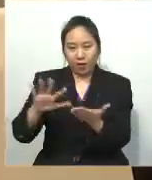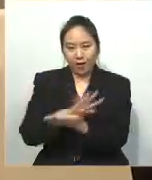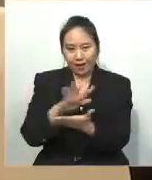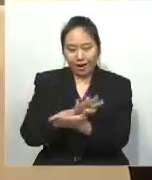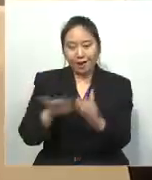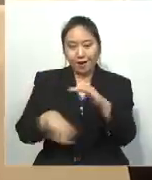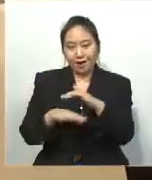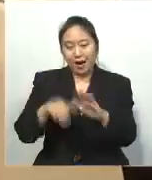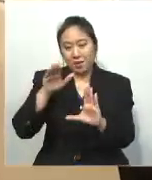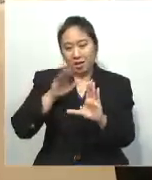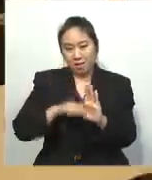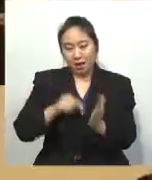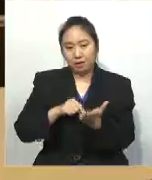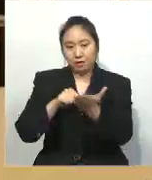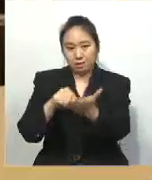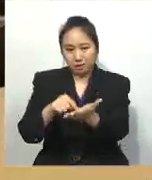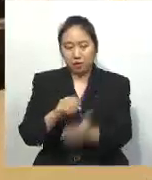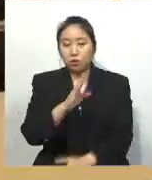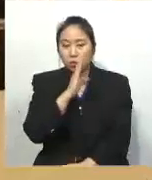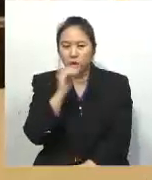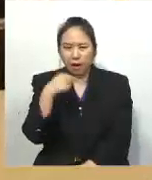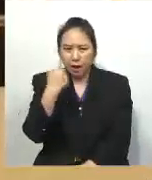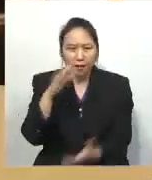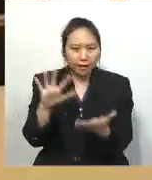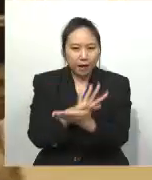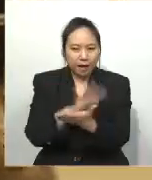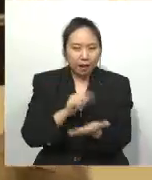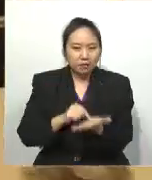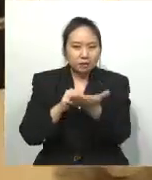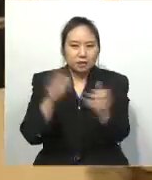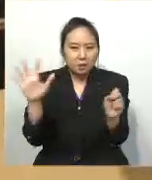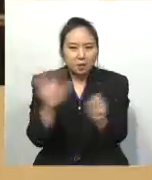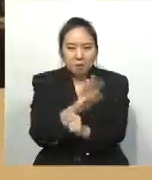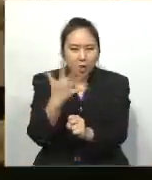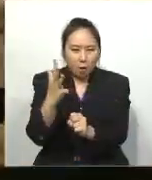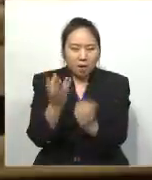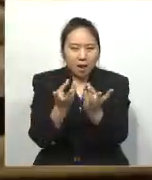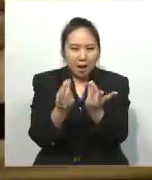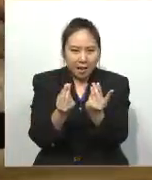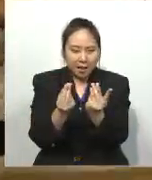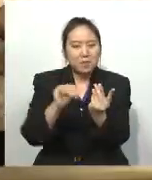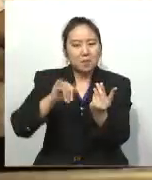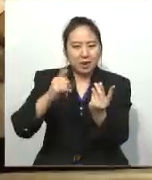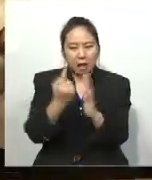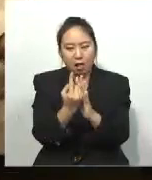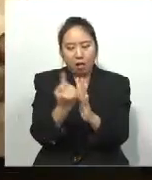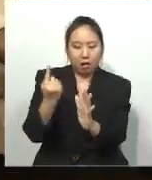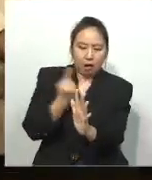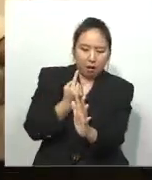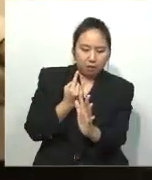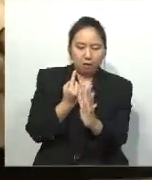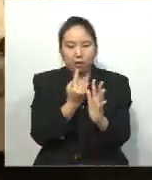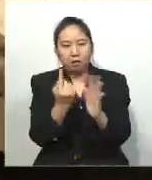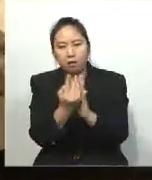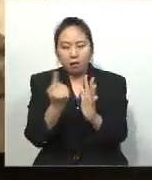ารใบสมัครมายื่นค่ะซึ่งหากผู้สมัครท่านใดนำเอกสารมายื่นไม่ครบเลขลำดับก็อาจจะมีการรันเลื่